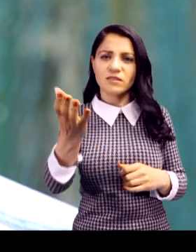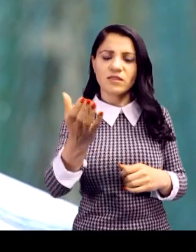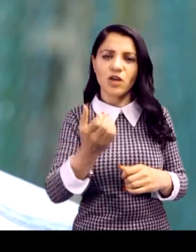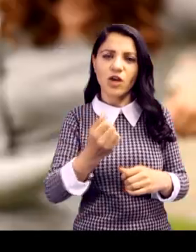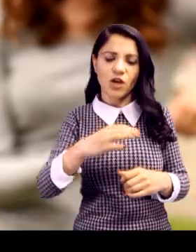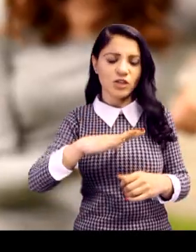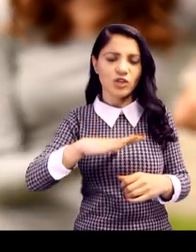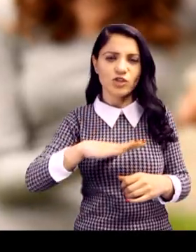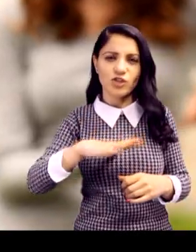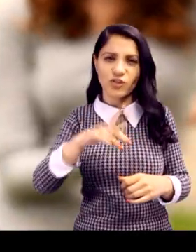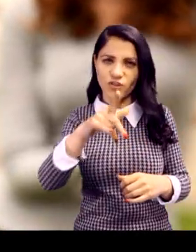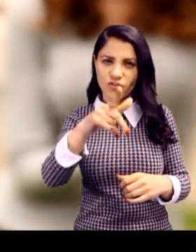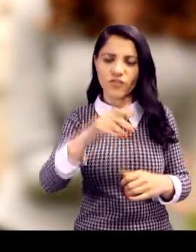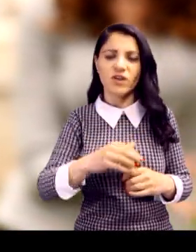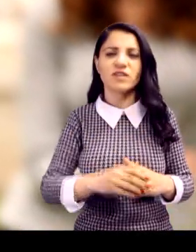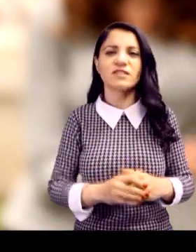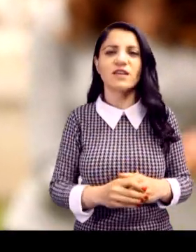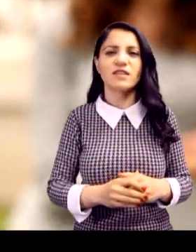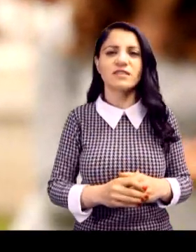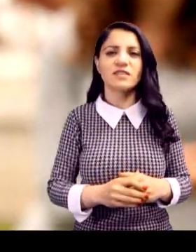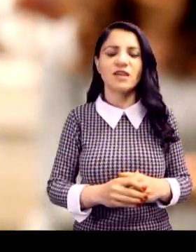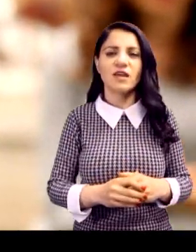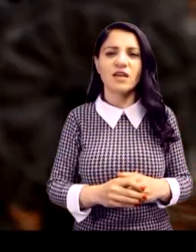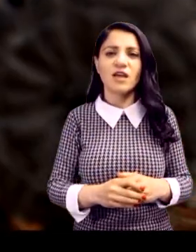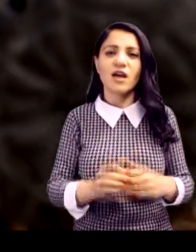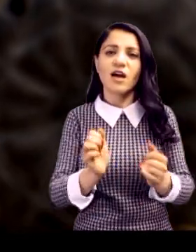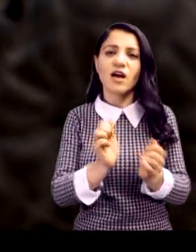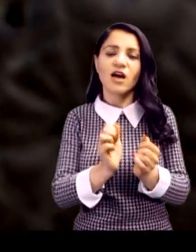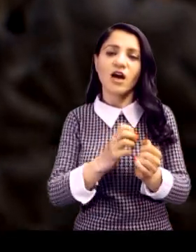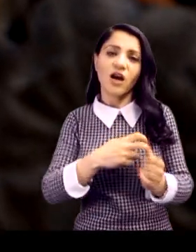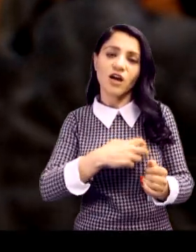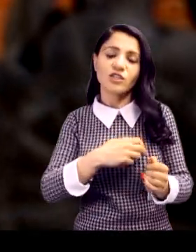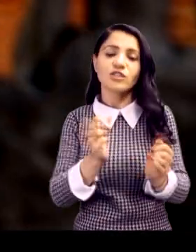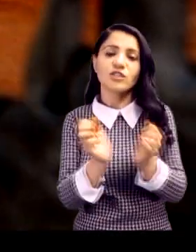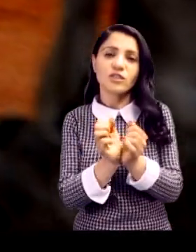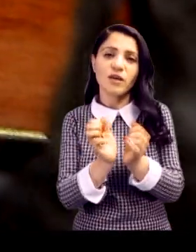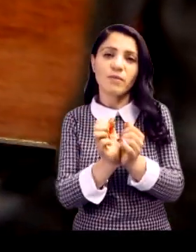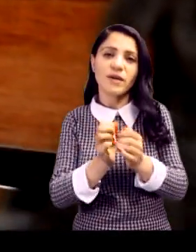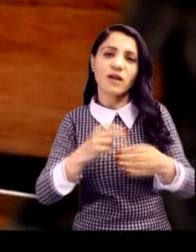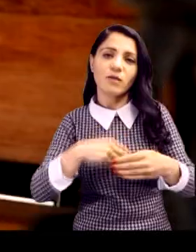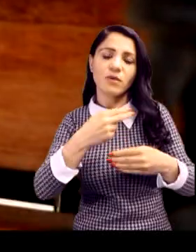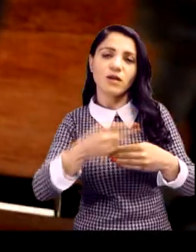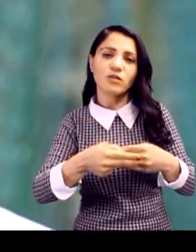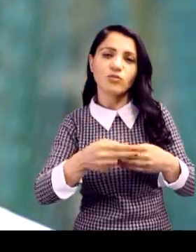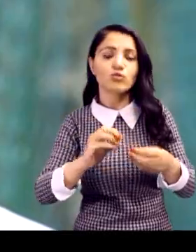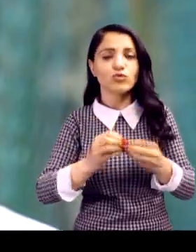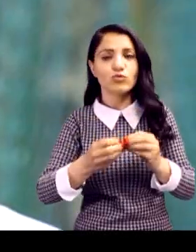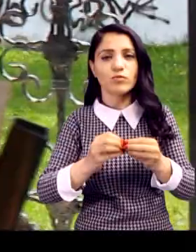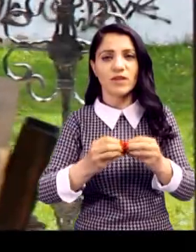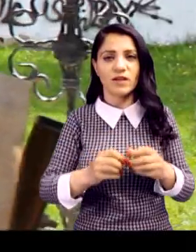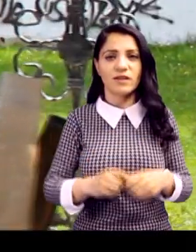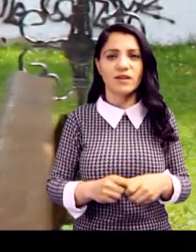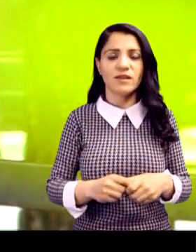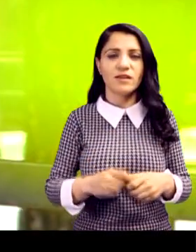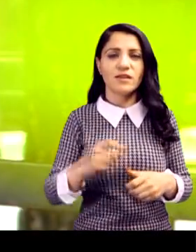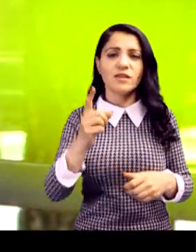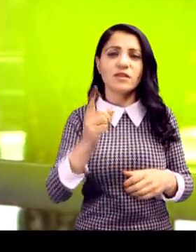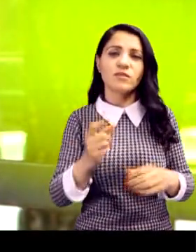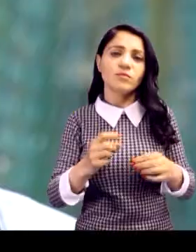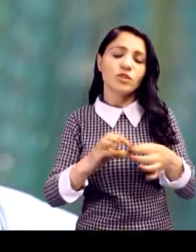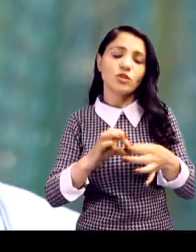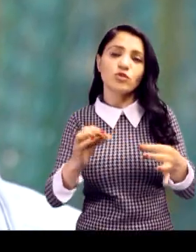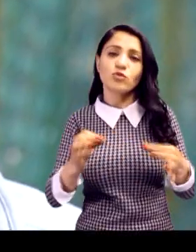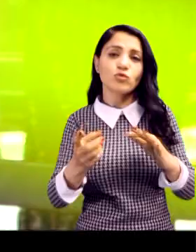nerede, alacağım var sende. Aşkınla düştüm derde, bir